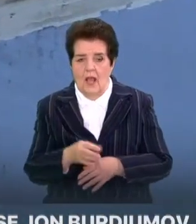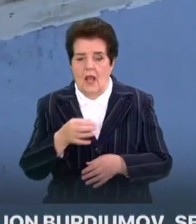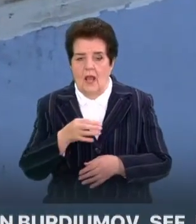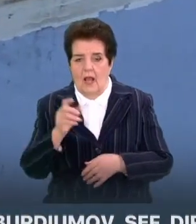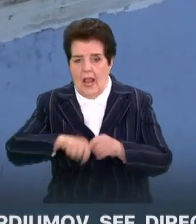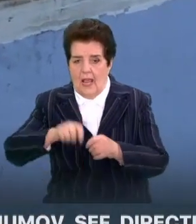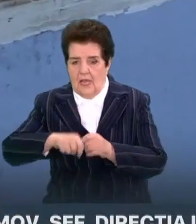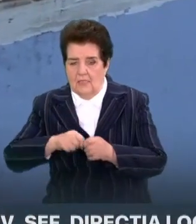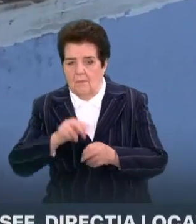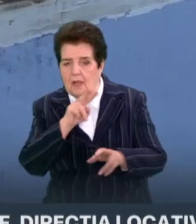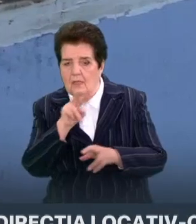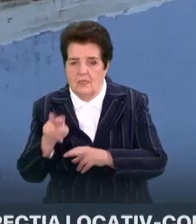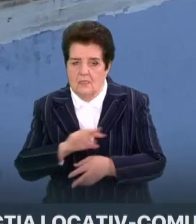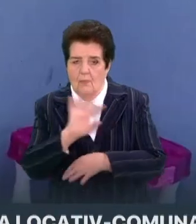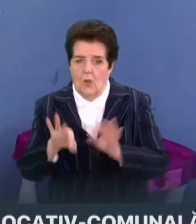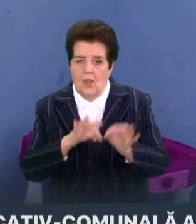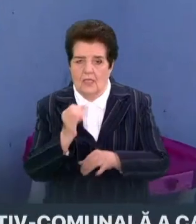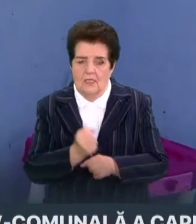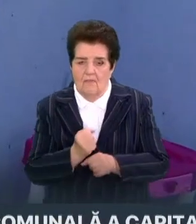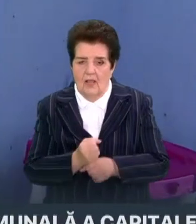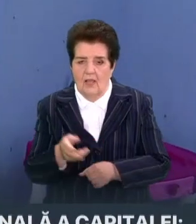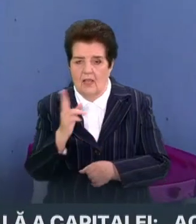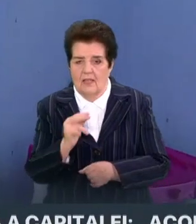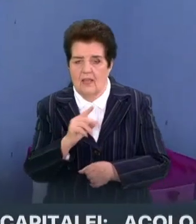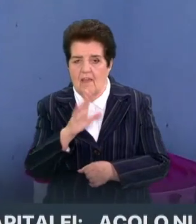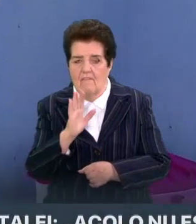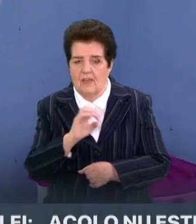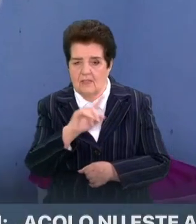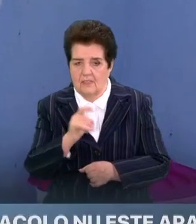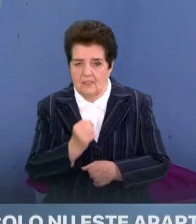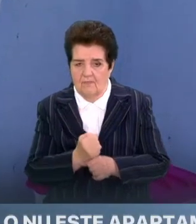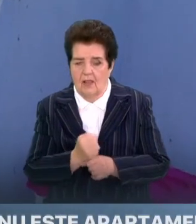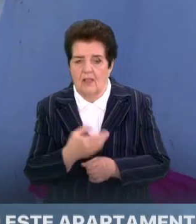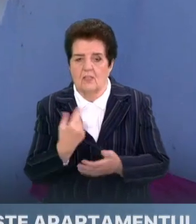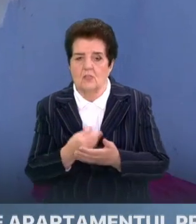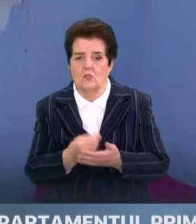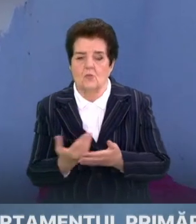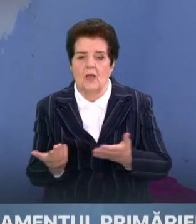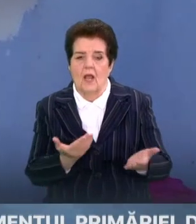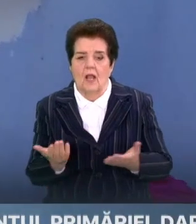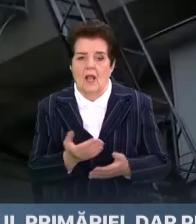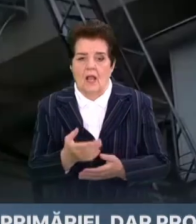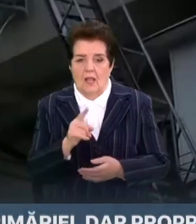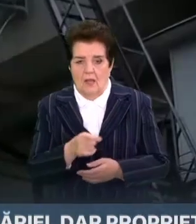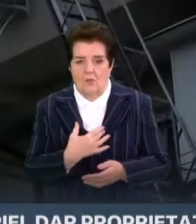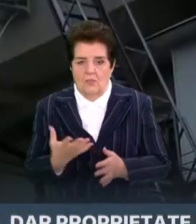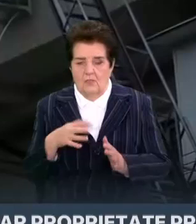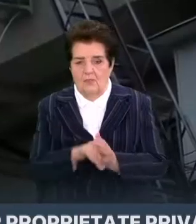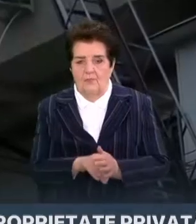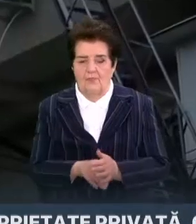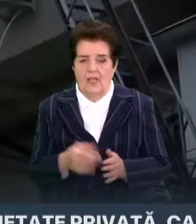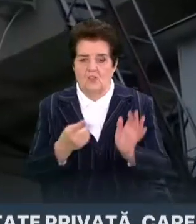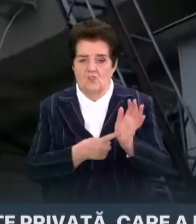facă proiect, să schizeze proiect, să facă deviz și o să vedem despre ce sumă merge vorba, ca noi să ne ocupăm. Amintim că